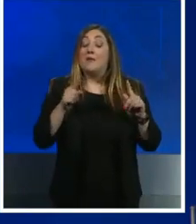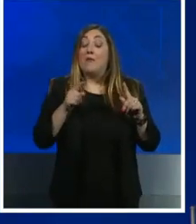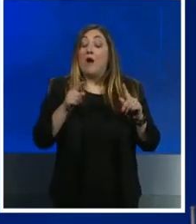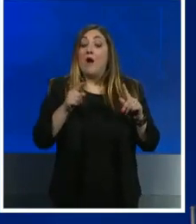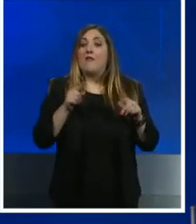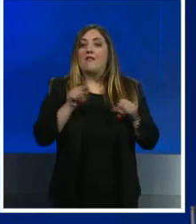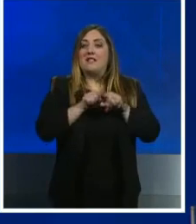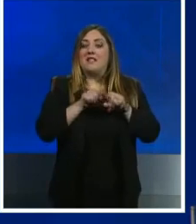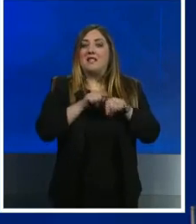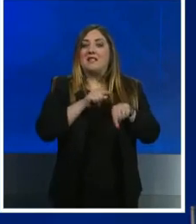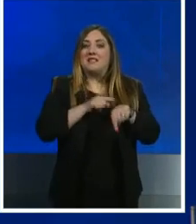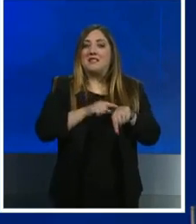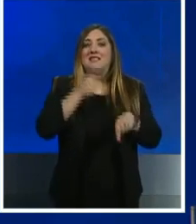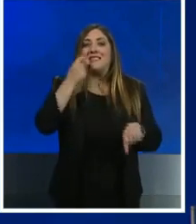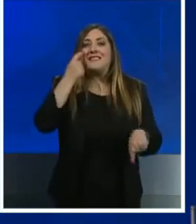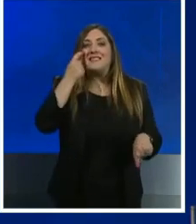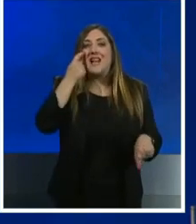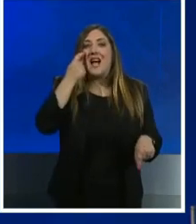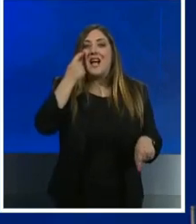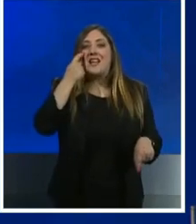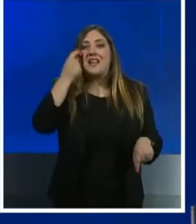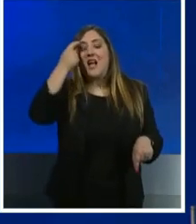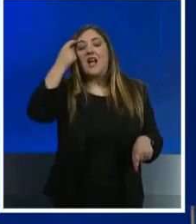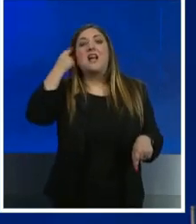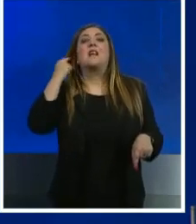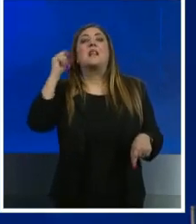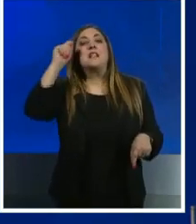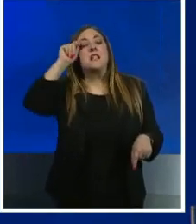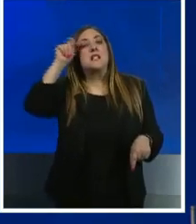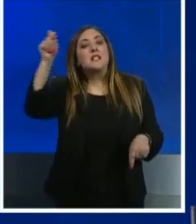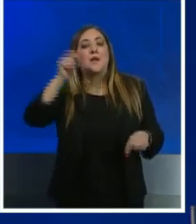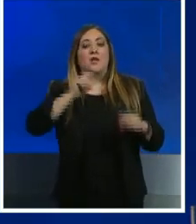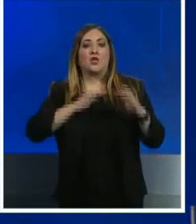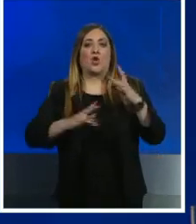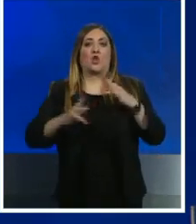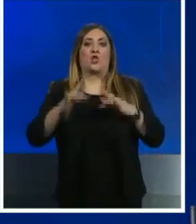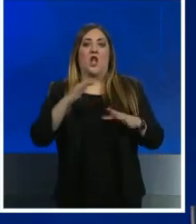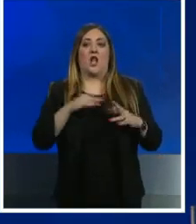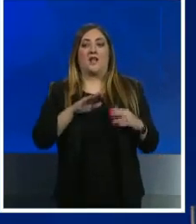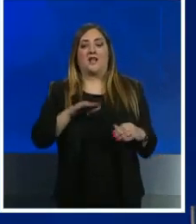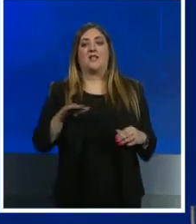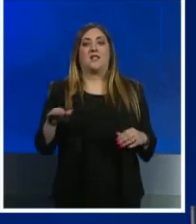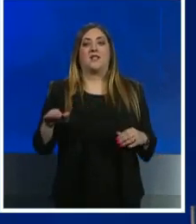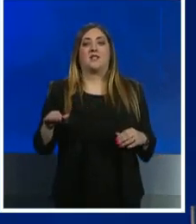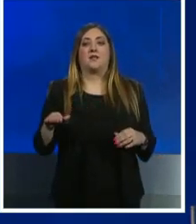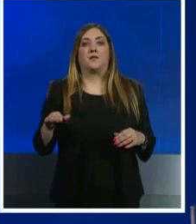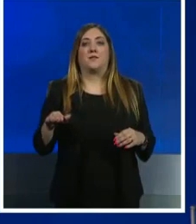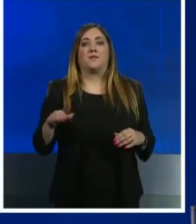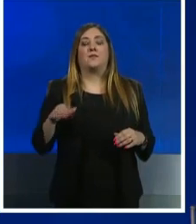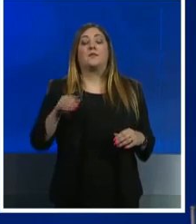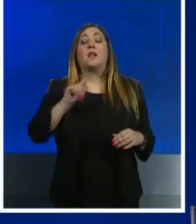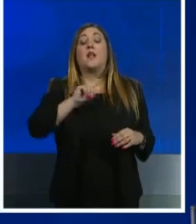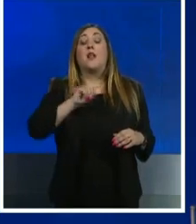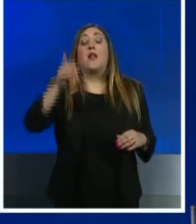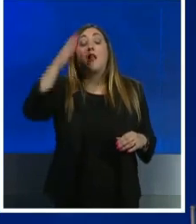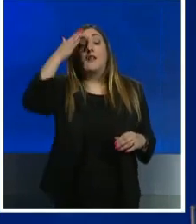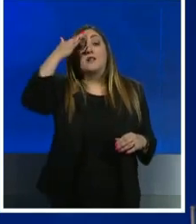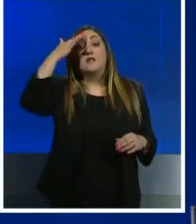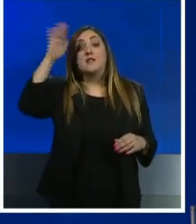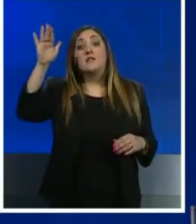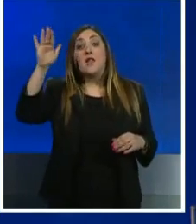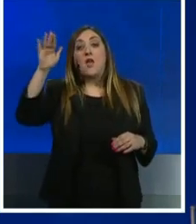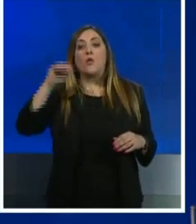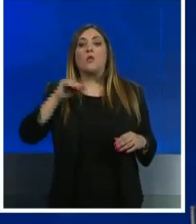tħares ukoll lej il-modell soċjali. B'mod partikolari meta nafu li għandna popolazzjoni li hija